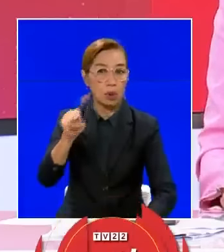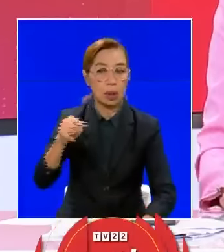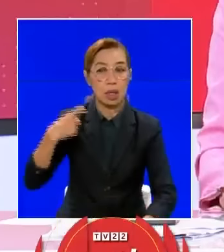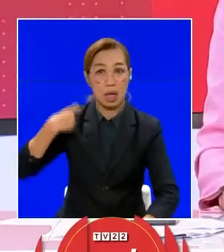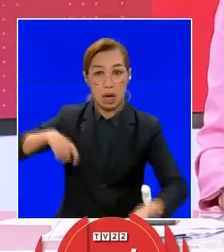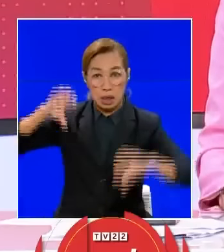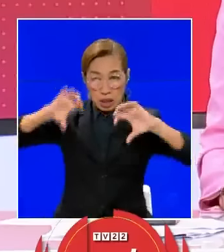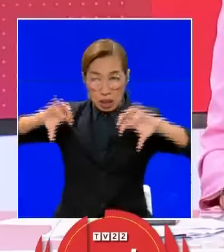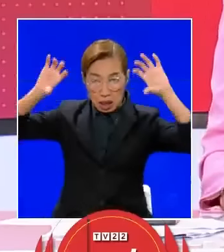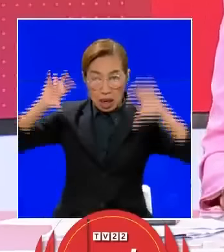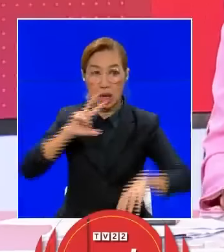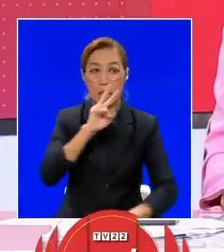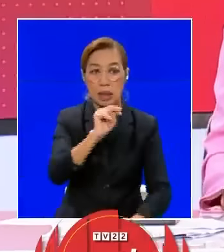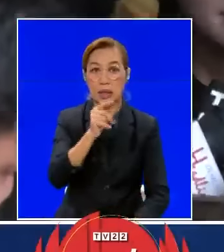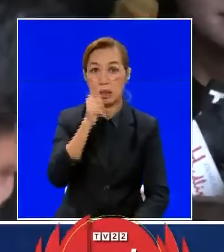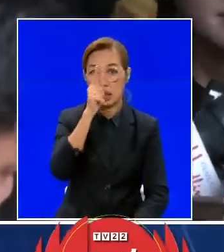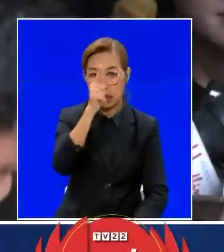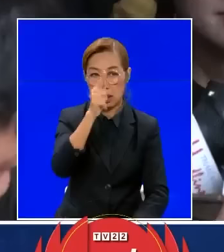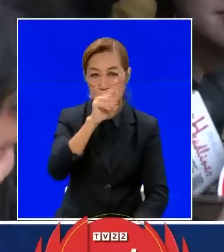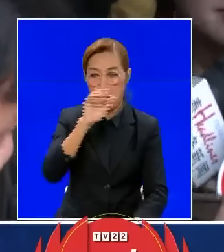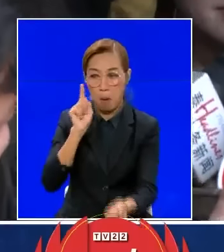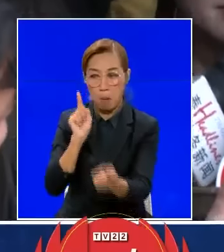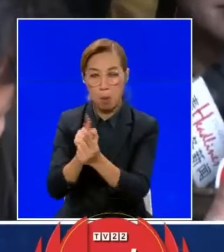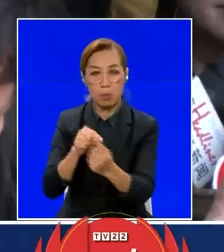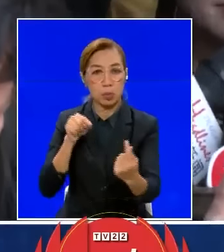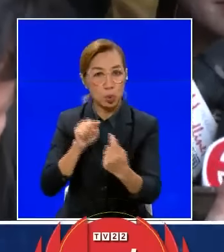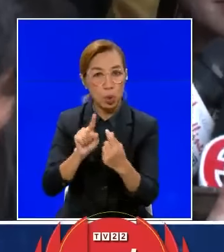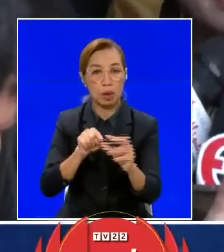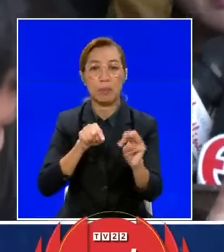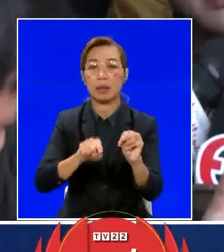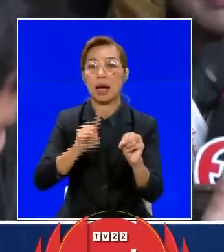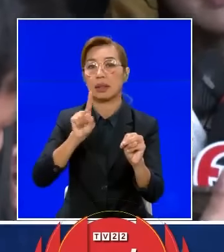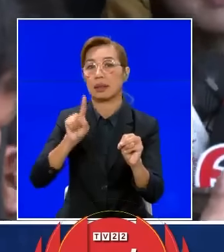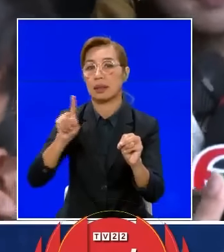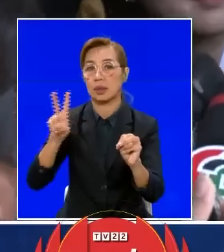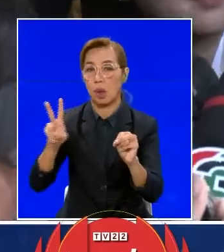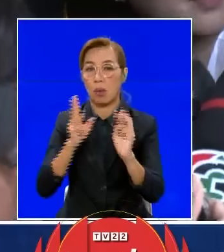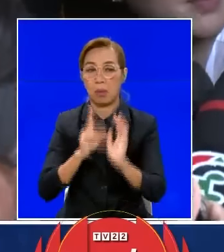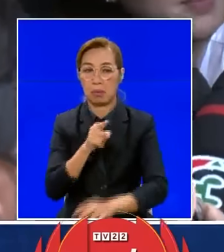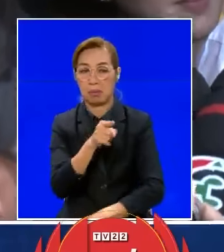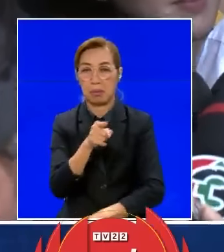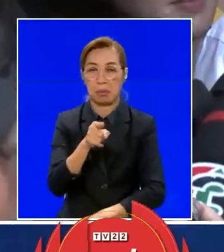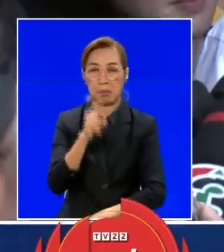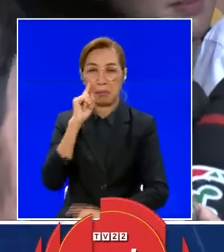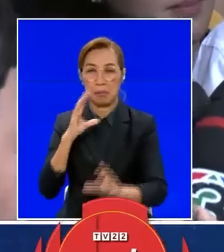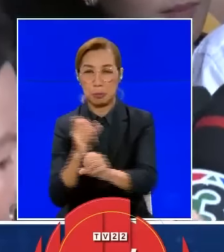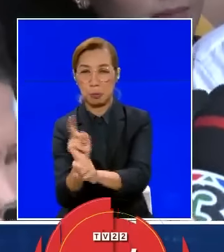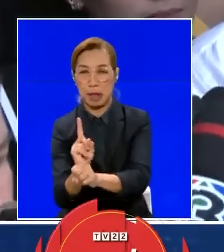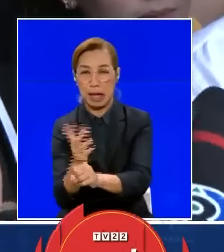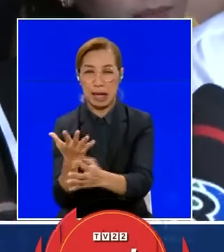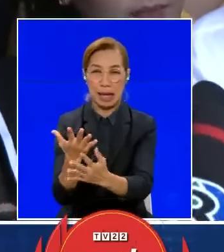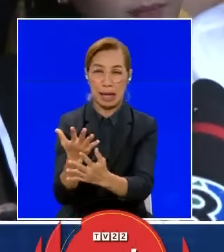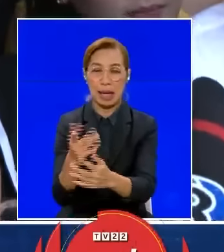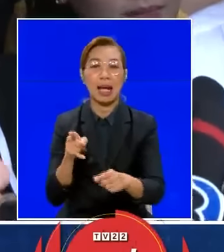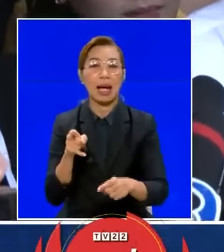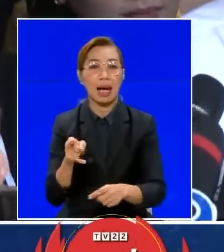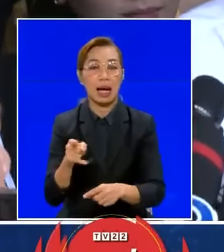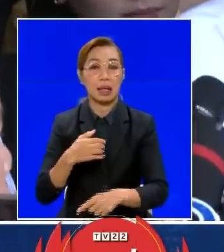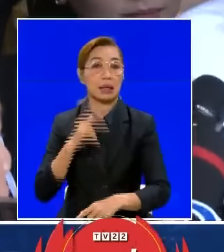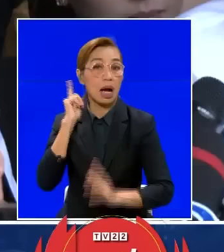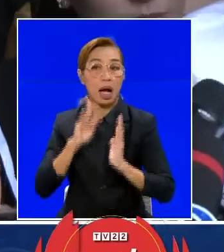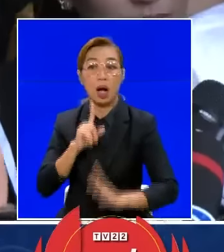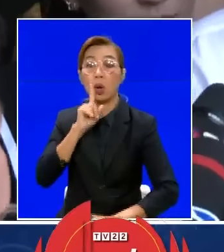ณชินวัตรเรื่องมาตรา112หลายคนก็มีข้อกะเกงกันไปเนี่ยนะว่าจะออกมายังไงบ้างก็มีการไปถาม